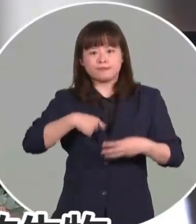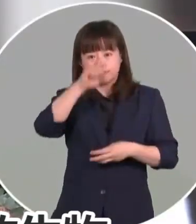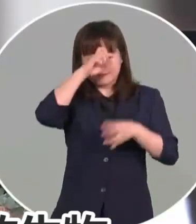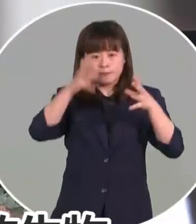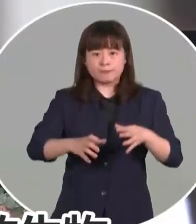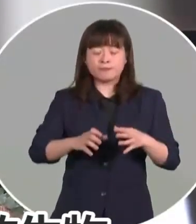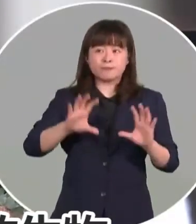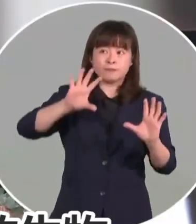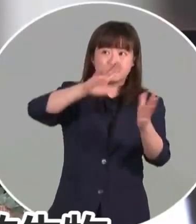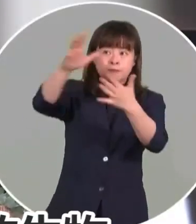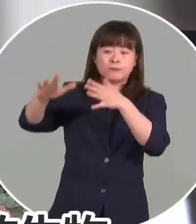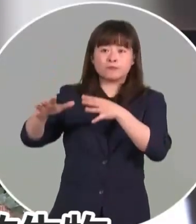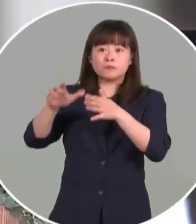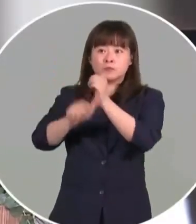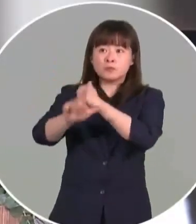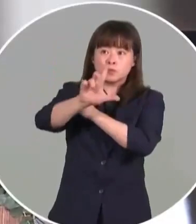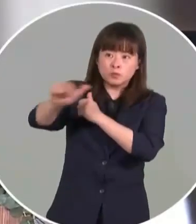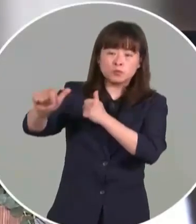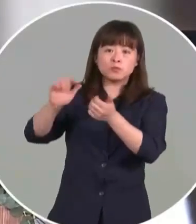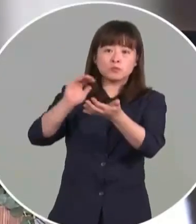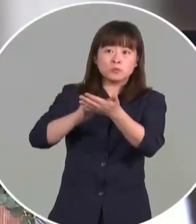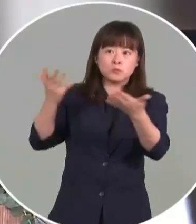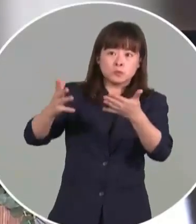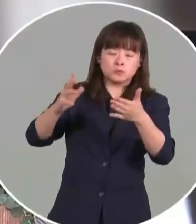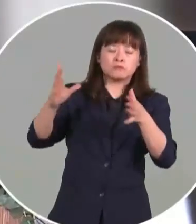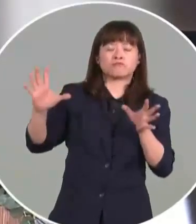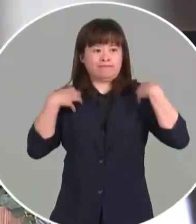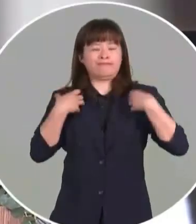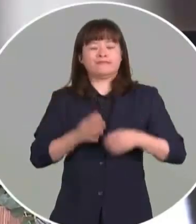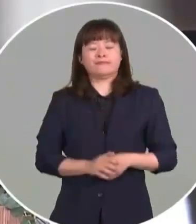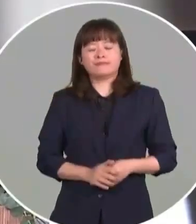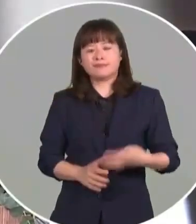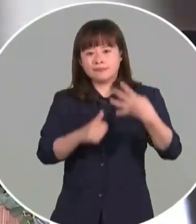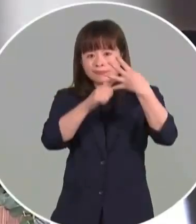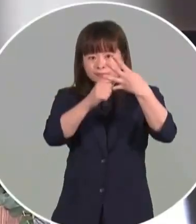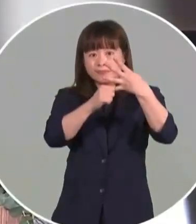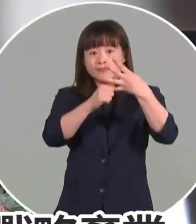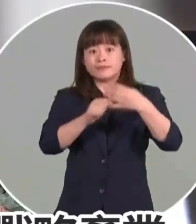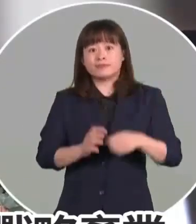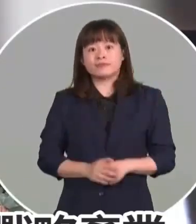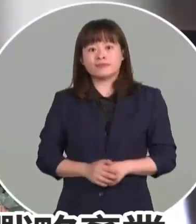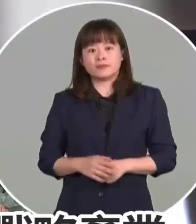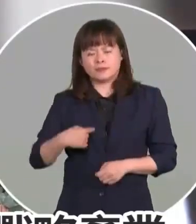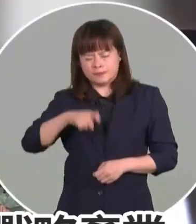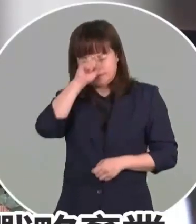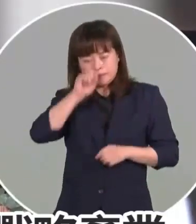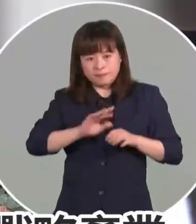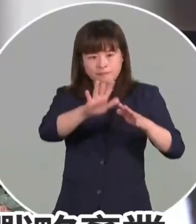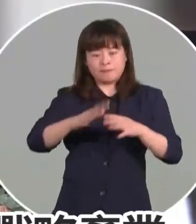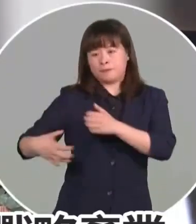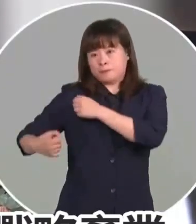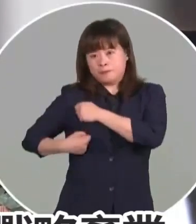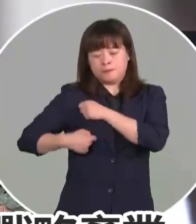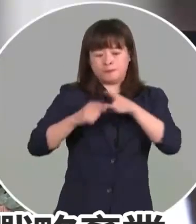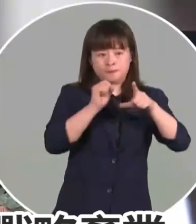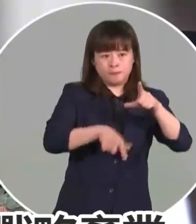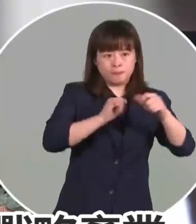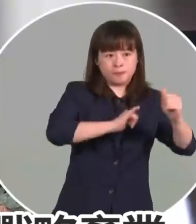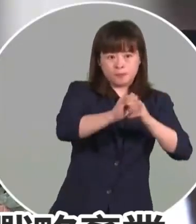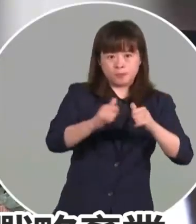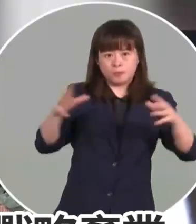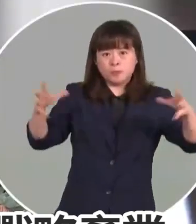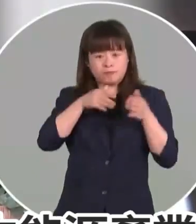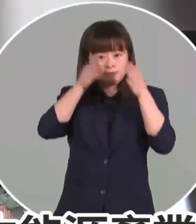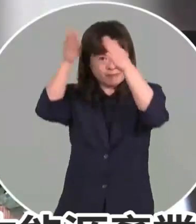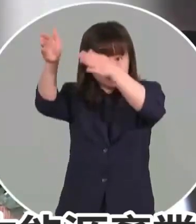打造接轨全球的生物及医疗科技产业。第四，我们要发展军民整合的国防及战